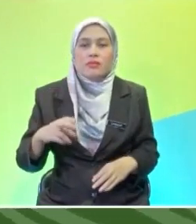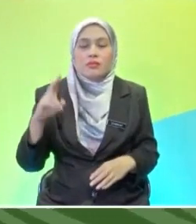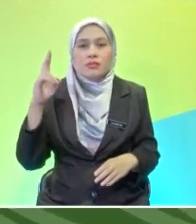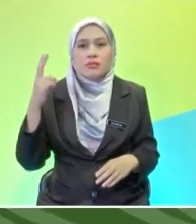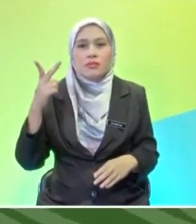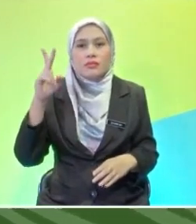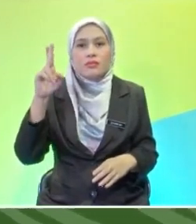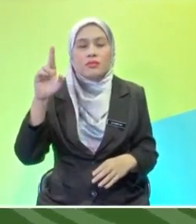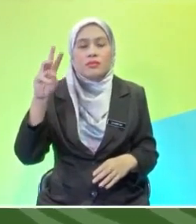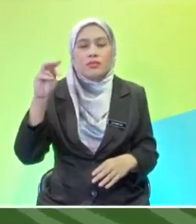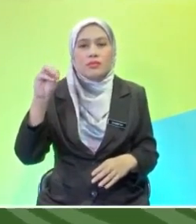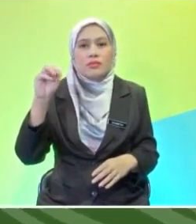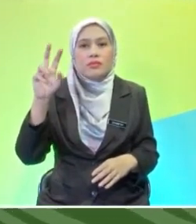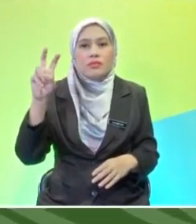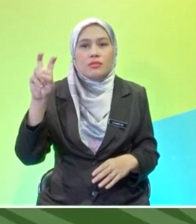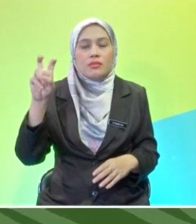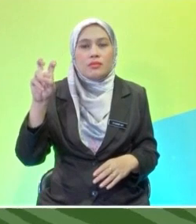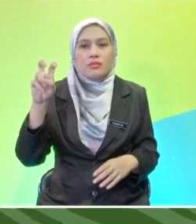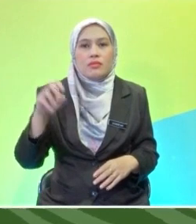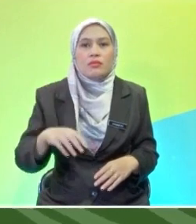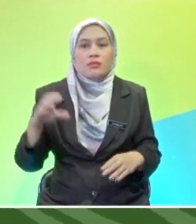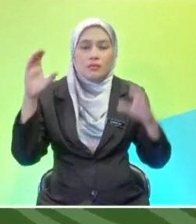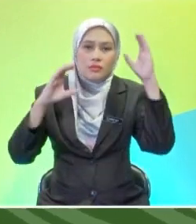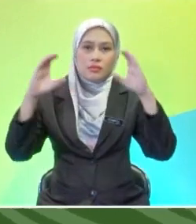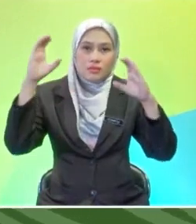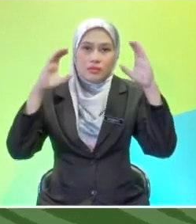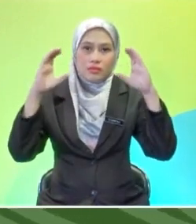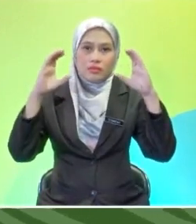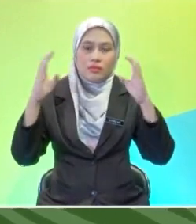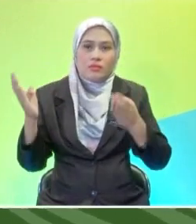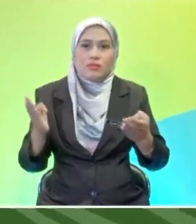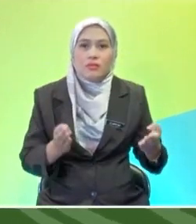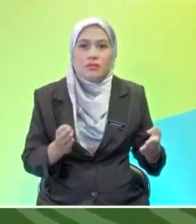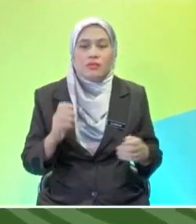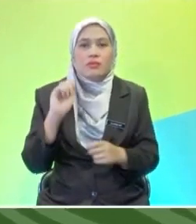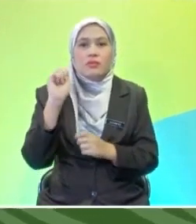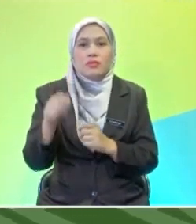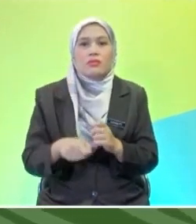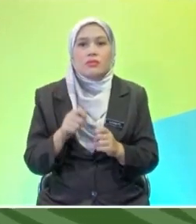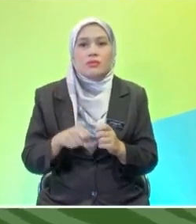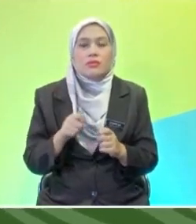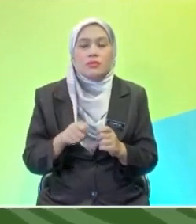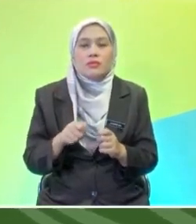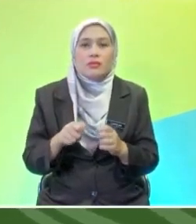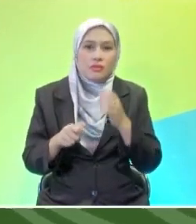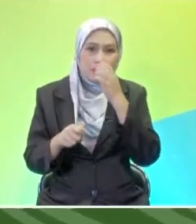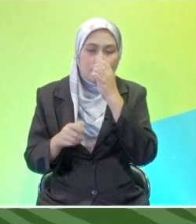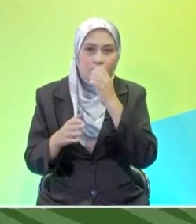RM20, pelancong dibawa ke lokasi memancing ikan tengas. Terdapat juga